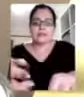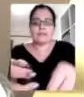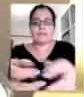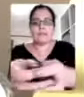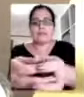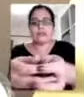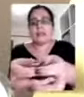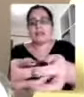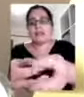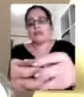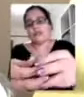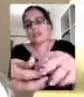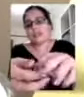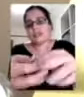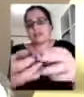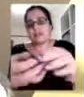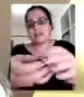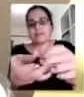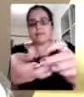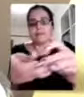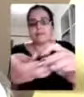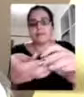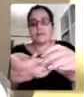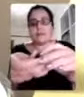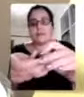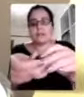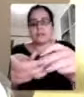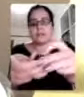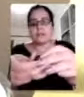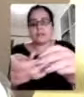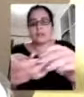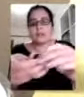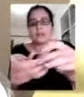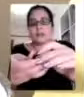alıp sonra yakıyorum.